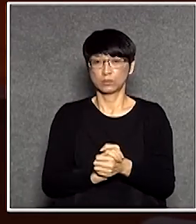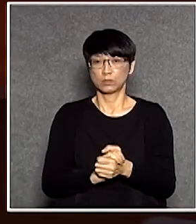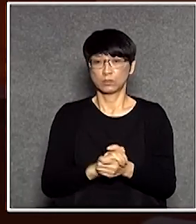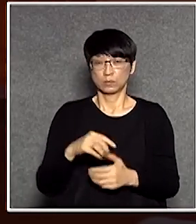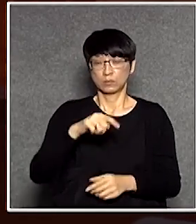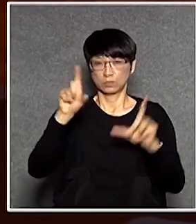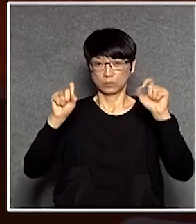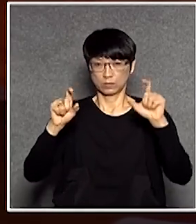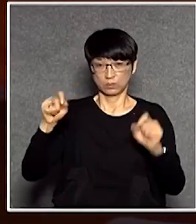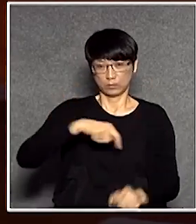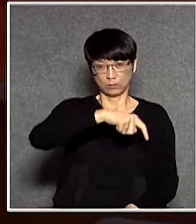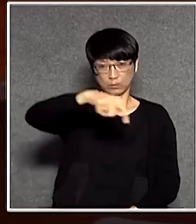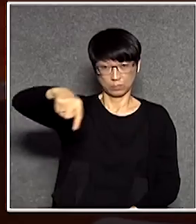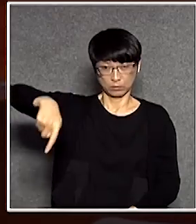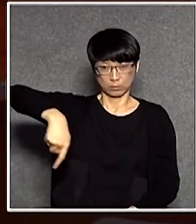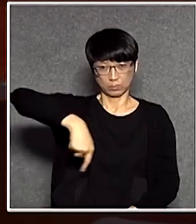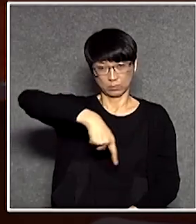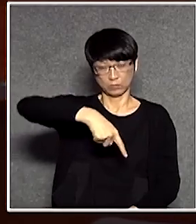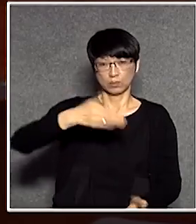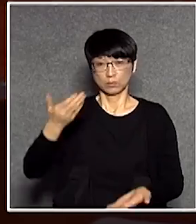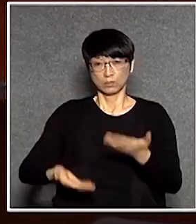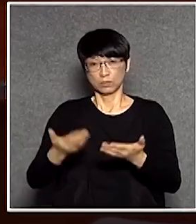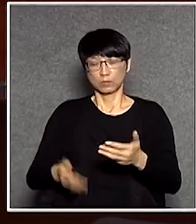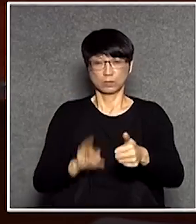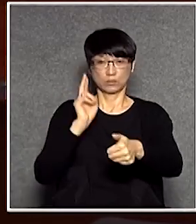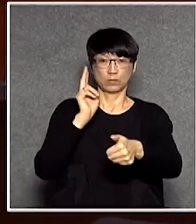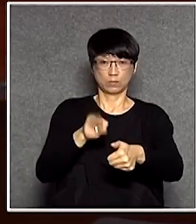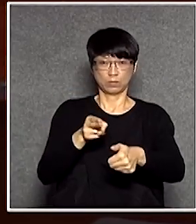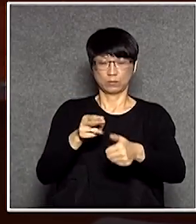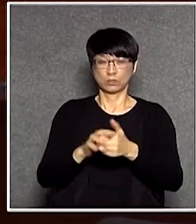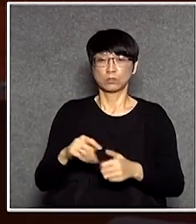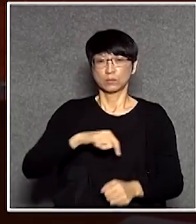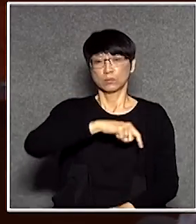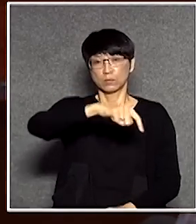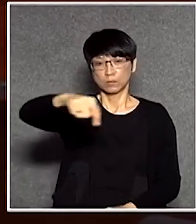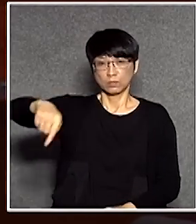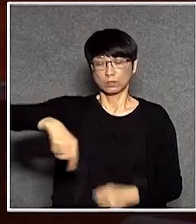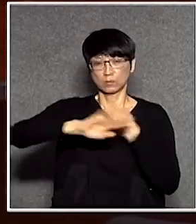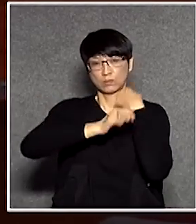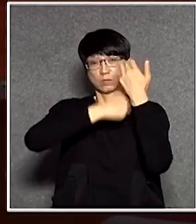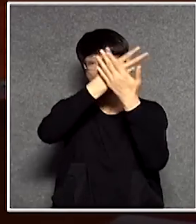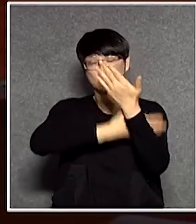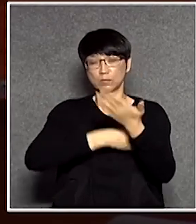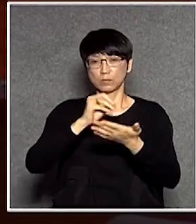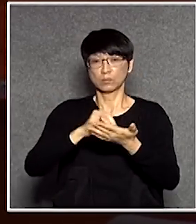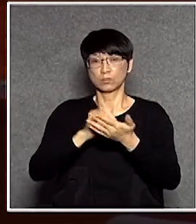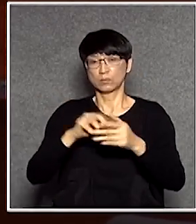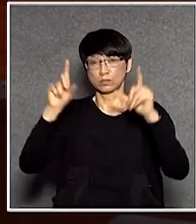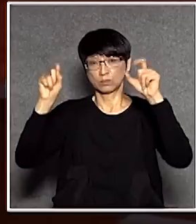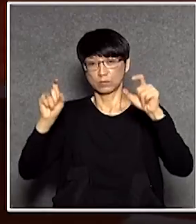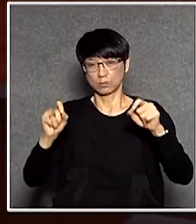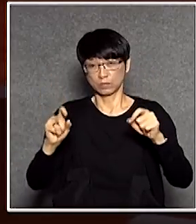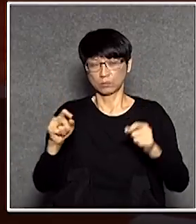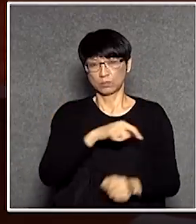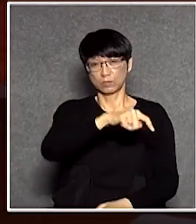泛嘅，教諸呢個下令更加廣泛。喂，法律嗰個定義好廣